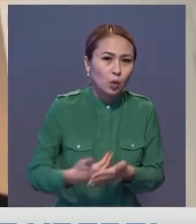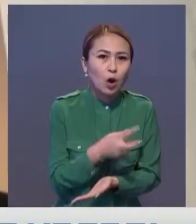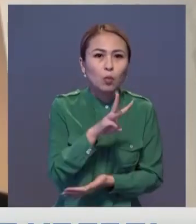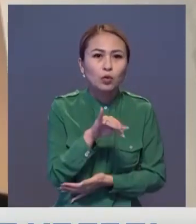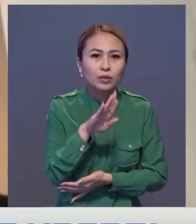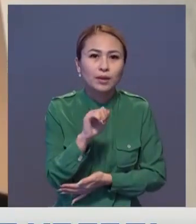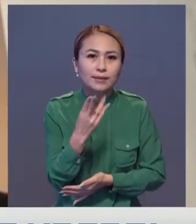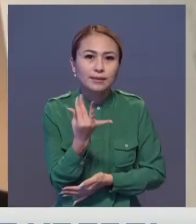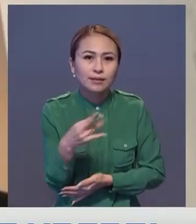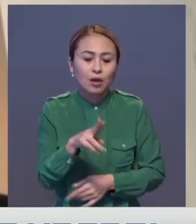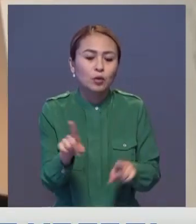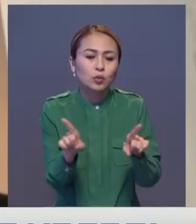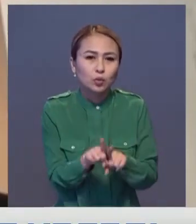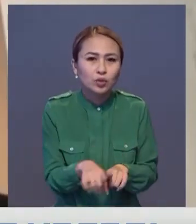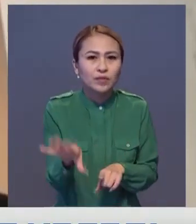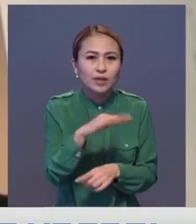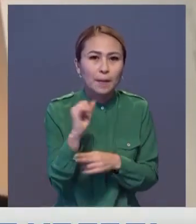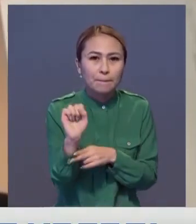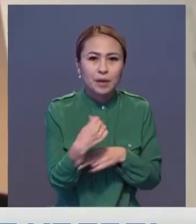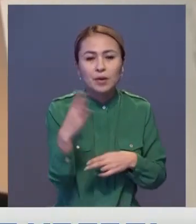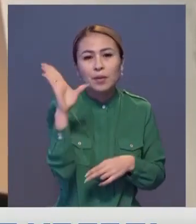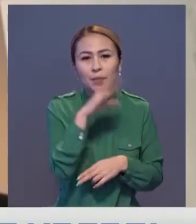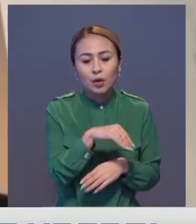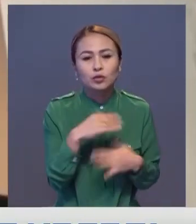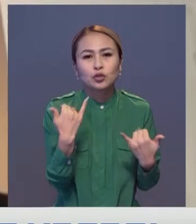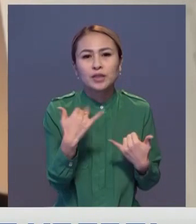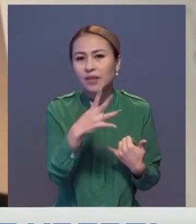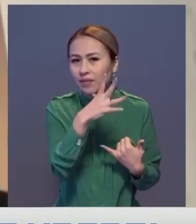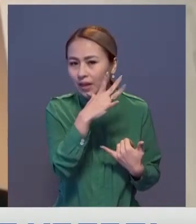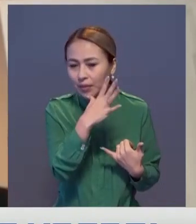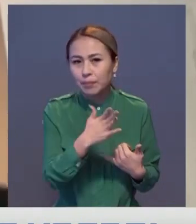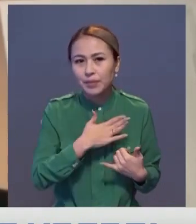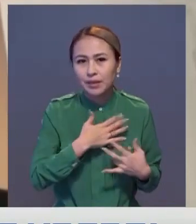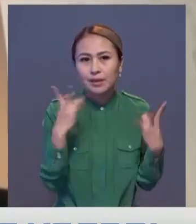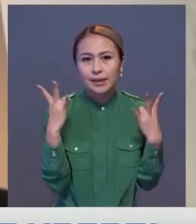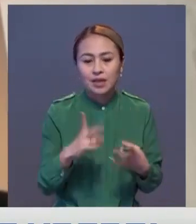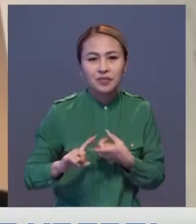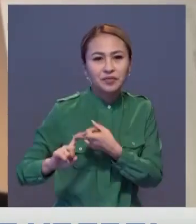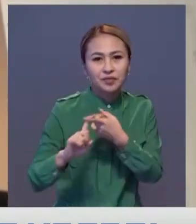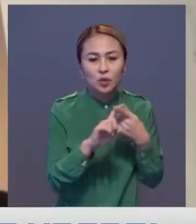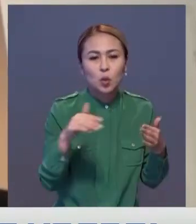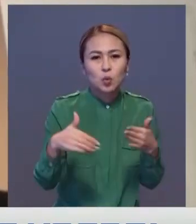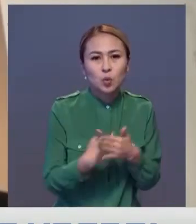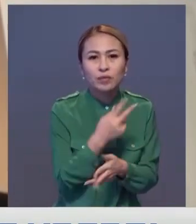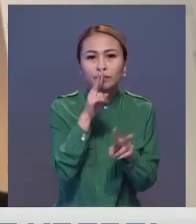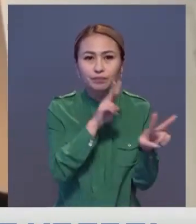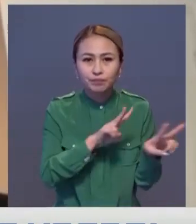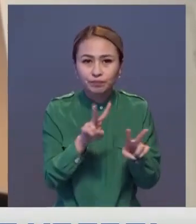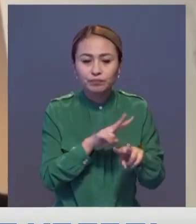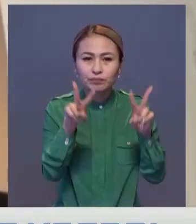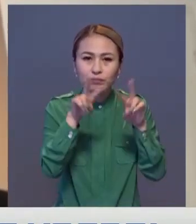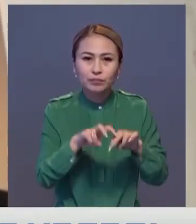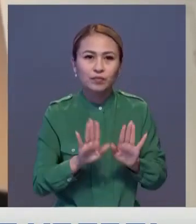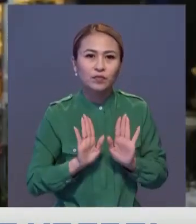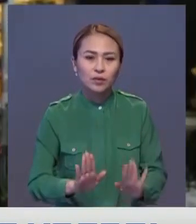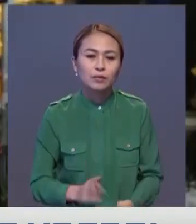ұшырап жатқан түріне де айтарлықтай төтеп бере алады деп ойлаймын. Қазіргі кезде бізге керегі вирустың жаңа түрін жіті бақылауға алып, зерттеу ғана.